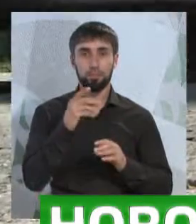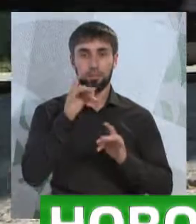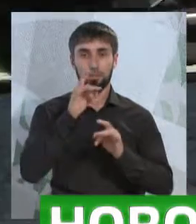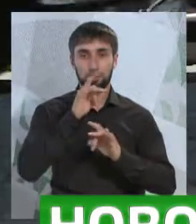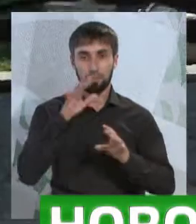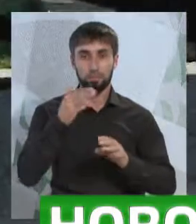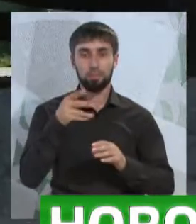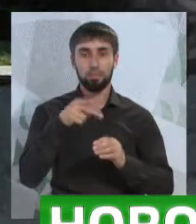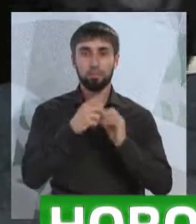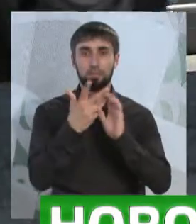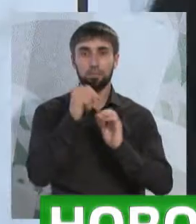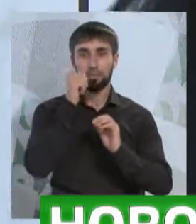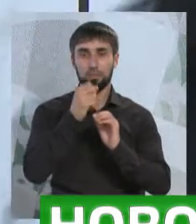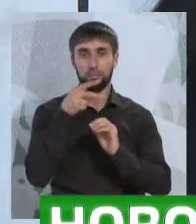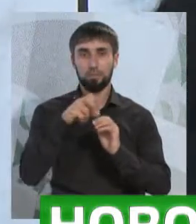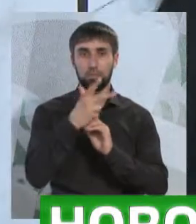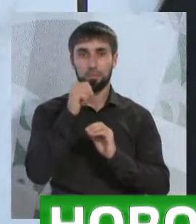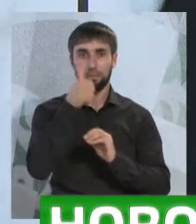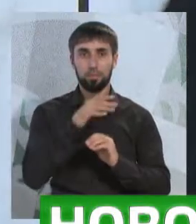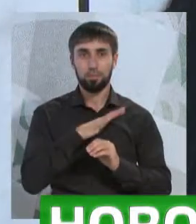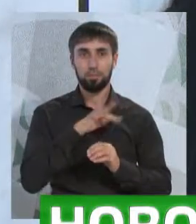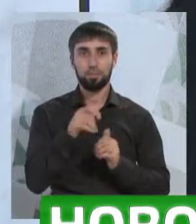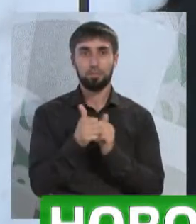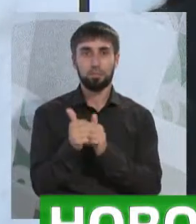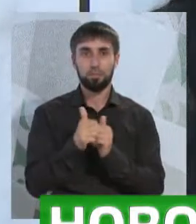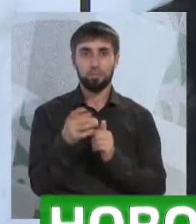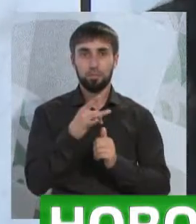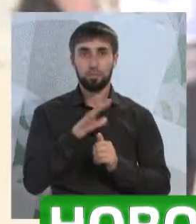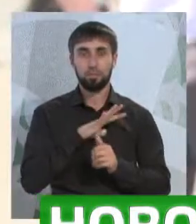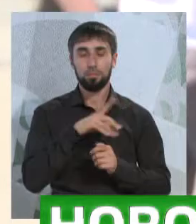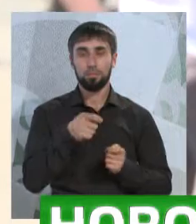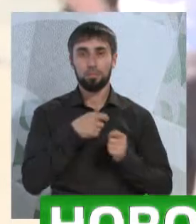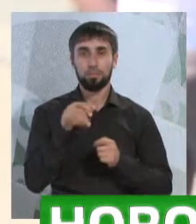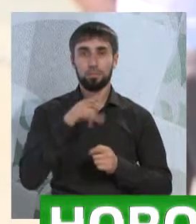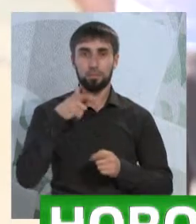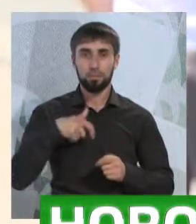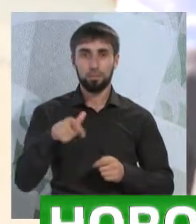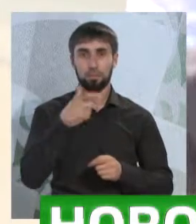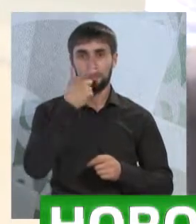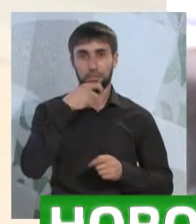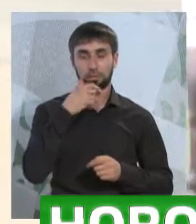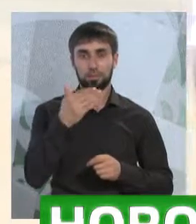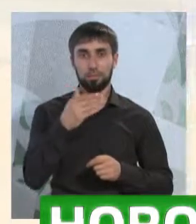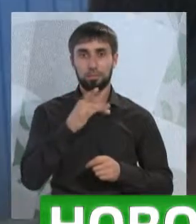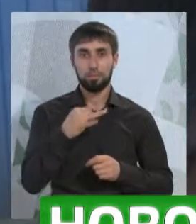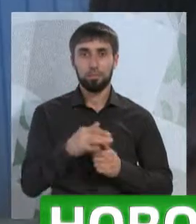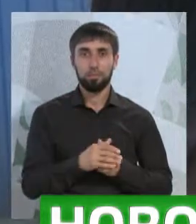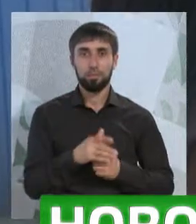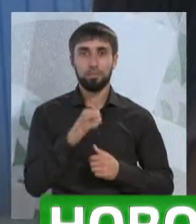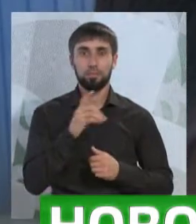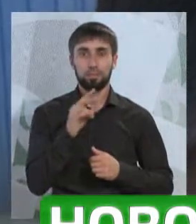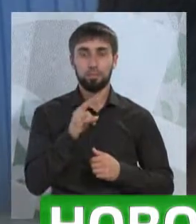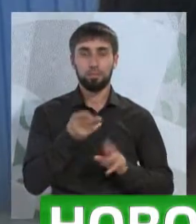2013 года. В основном зерно и семена везут из соседних регионов, в частности из Краснодарского и Ставропольских краев. Сезон экспорта в